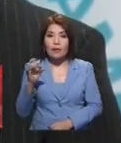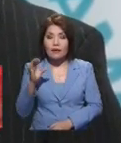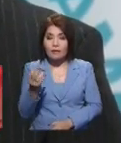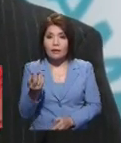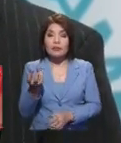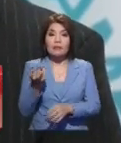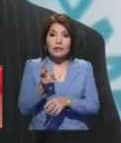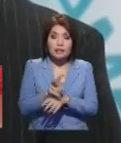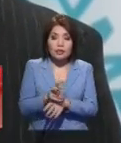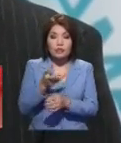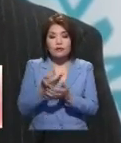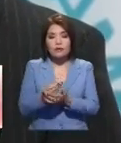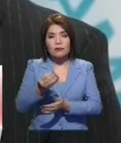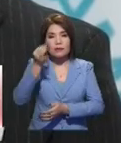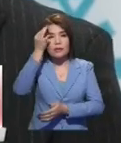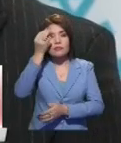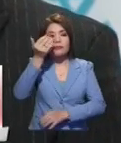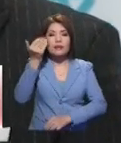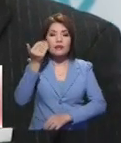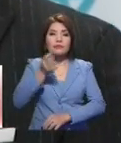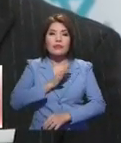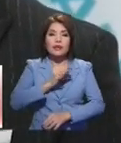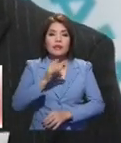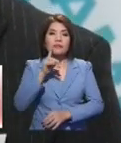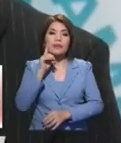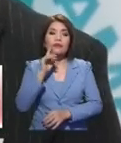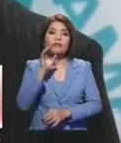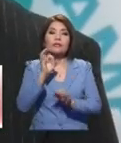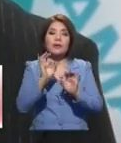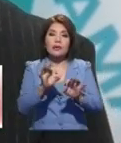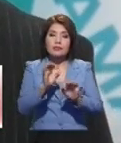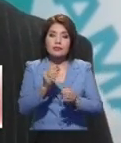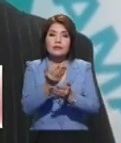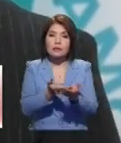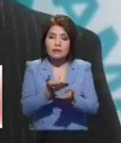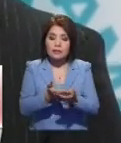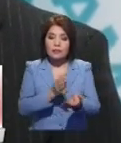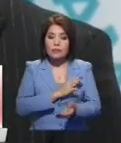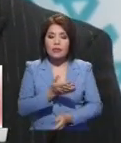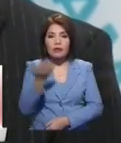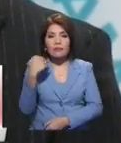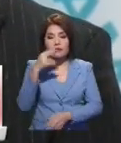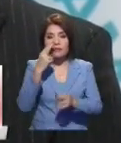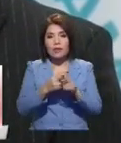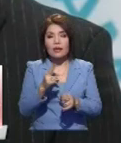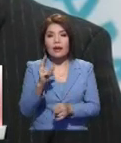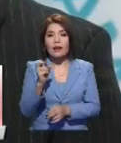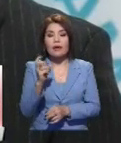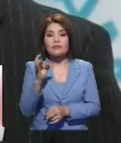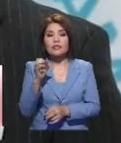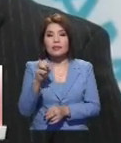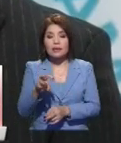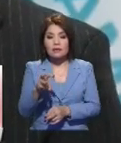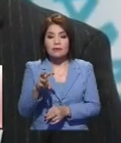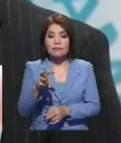жаңағы кезіндегі естеліктерімен, өзінің қазіргі жастарға деген өсиетін айтып жатыр. Кезіндегі Рахымжан ағамыздың сонда